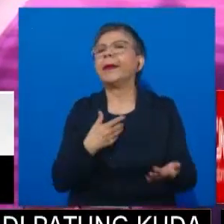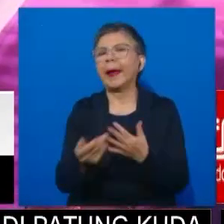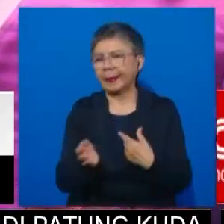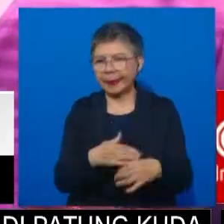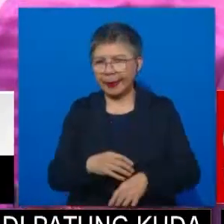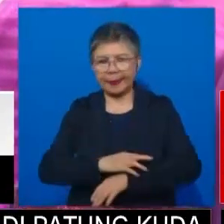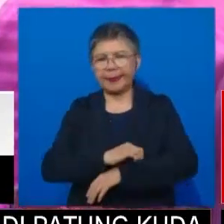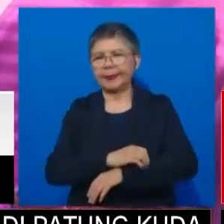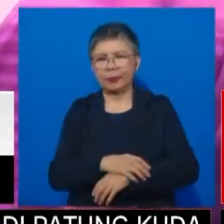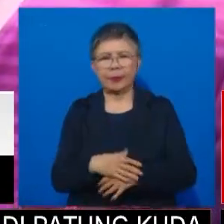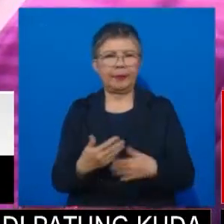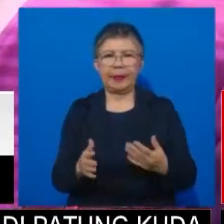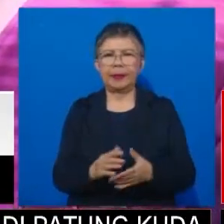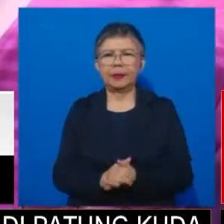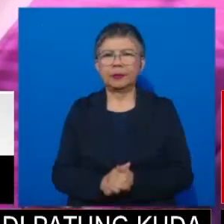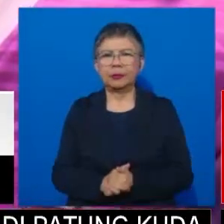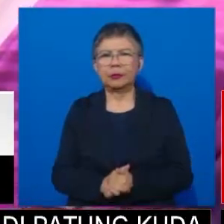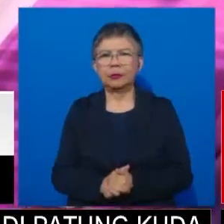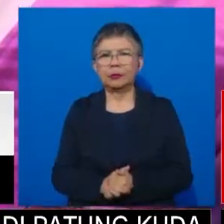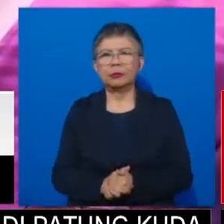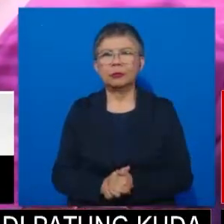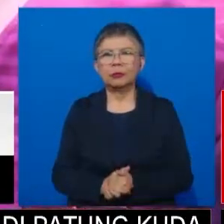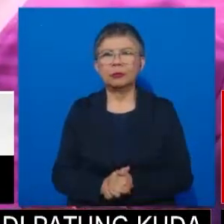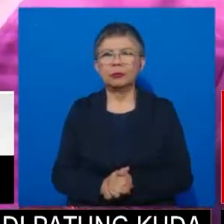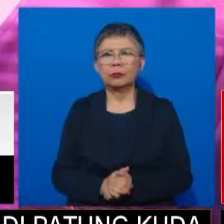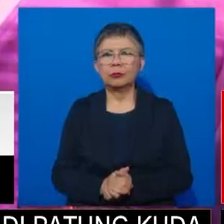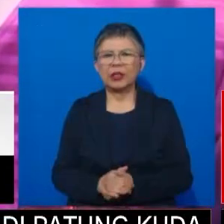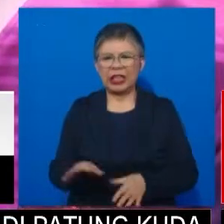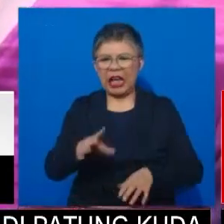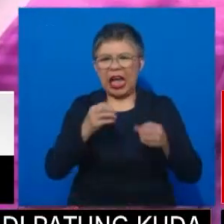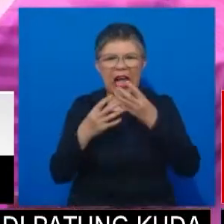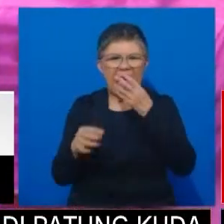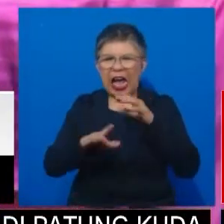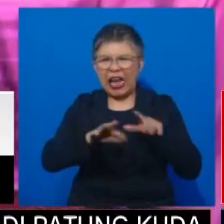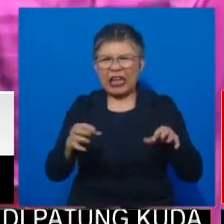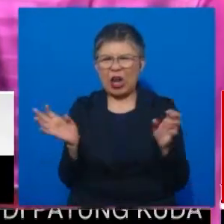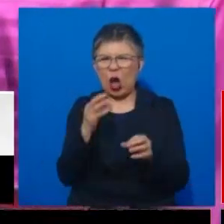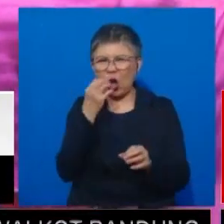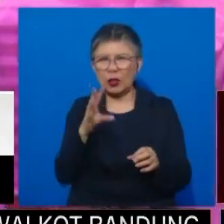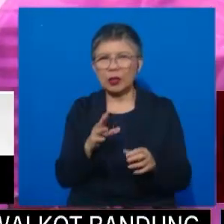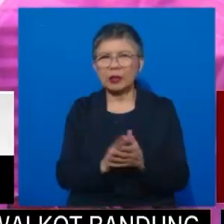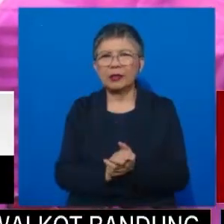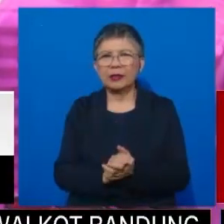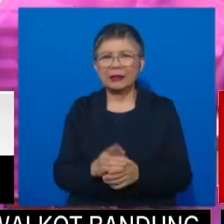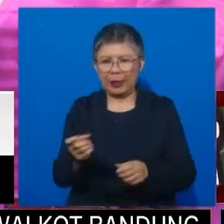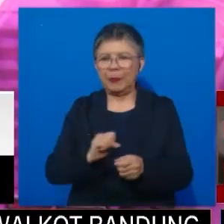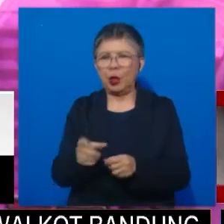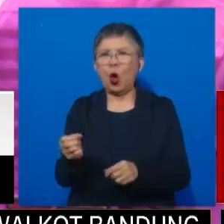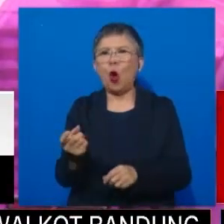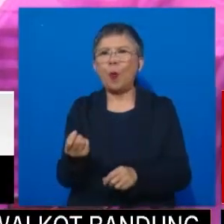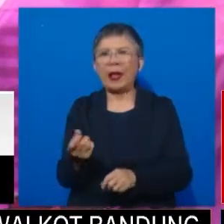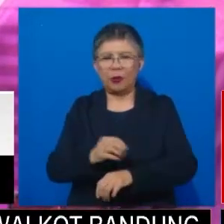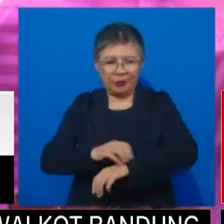udah nggak dirasa, padahal mah jujur. Tiap malam udah beli obat-obat gatel